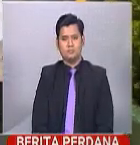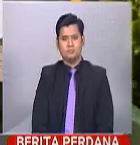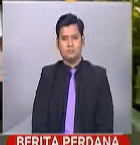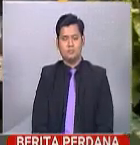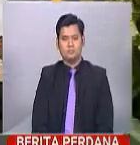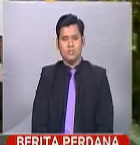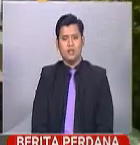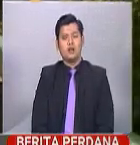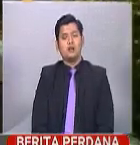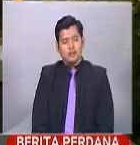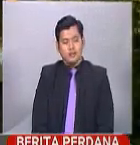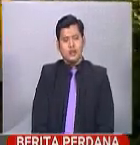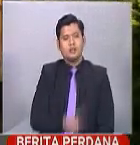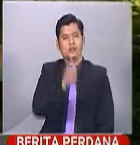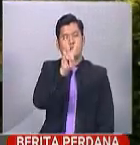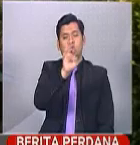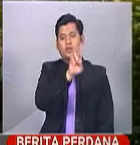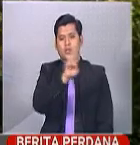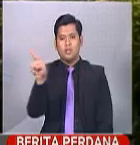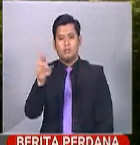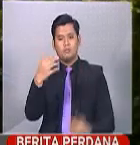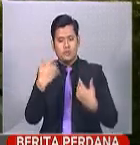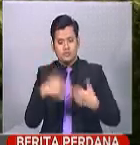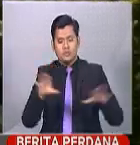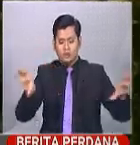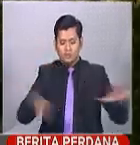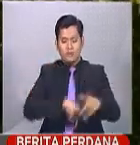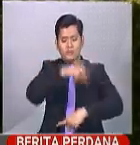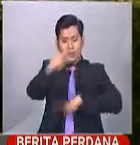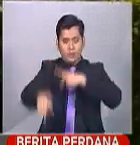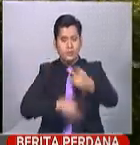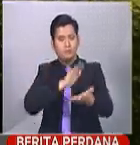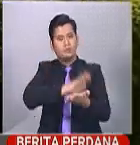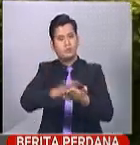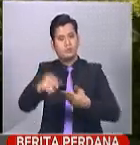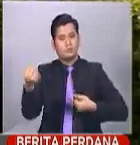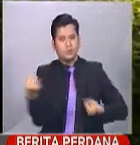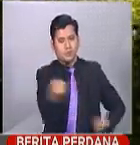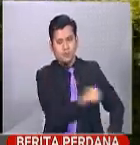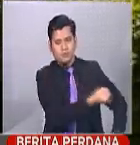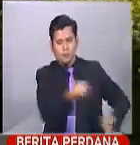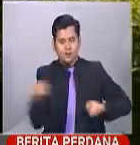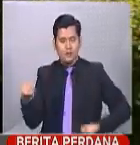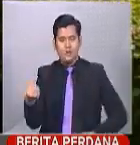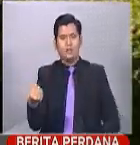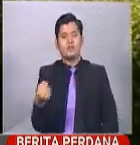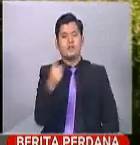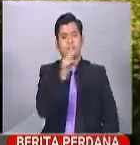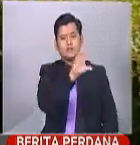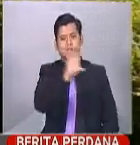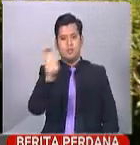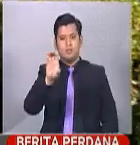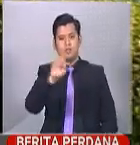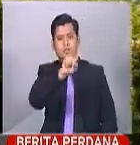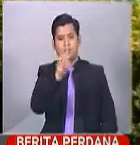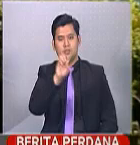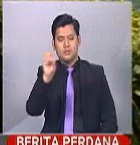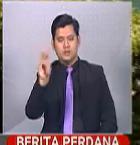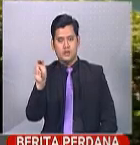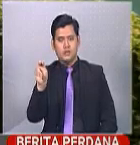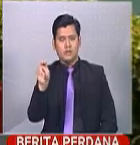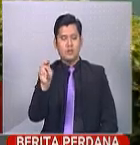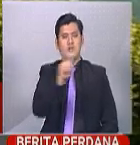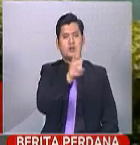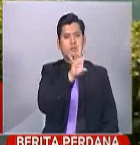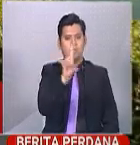baik lebih 2000 kawasan telah pun menjalani proses sanitasi melibatkan suatu zun yaitu 27